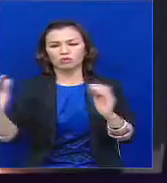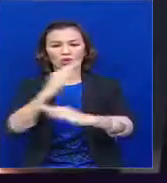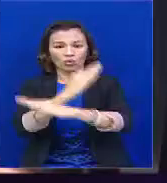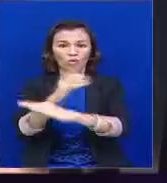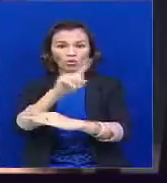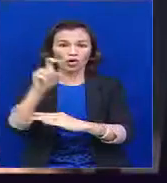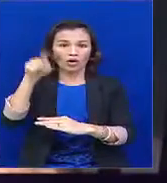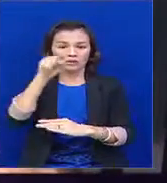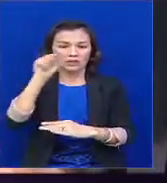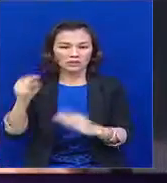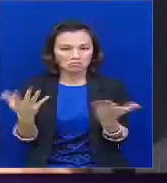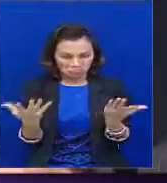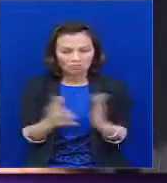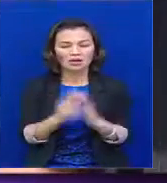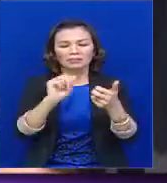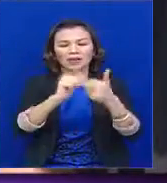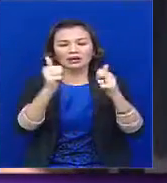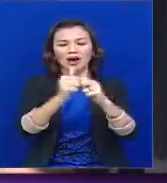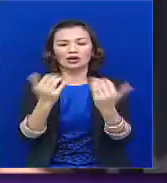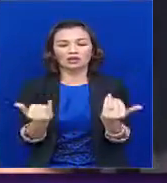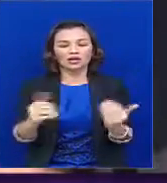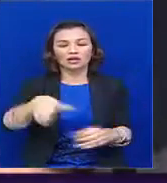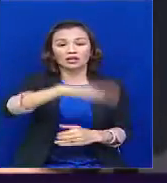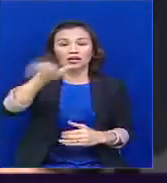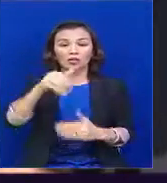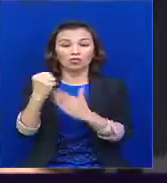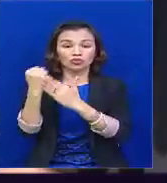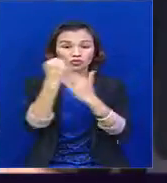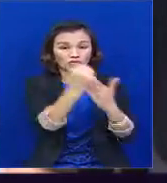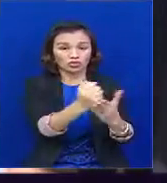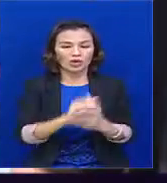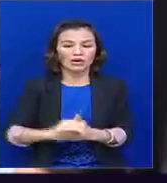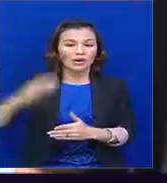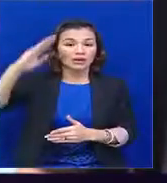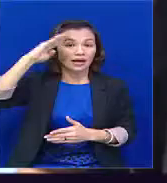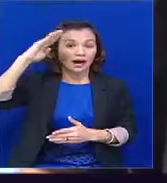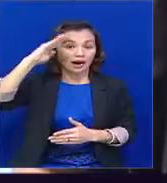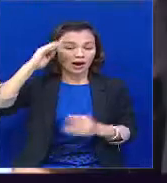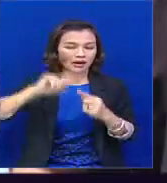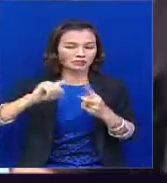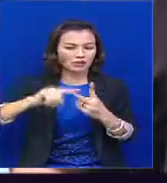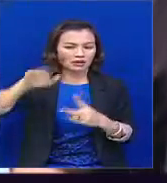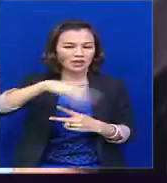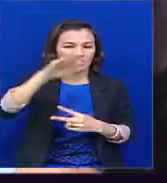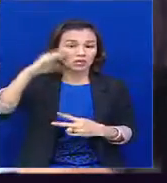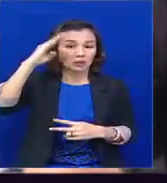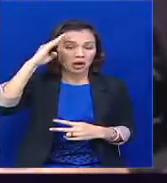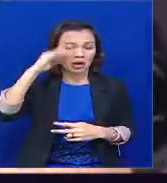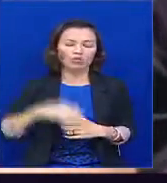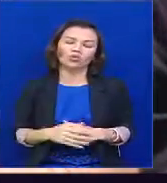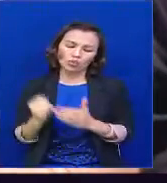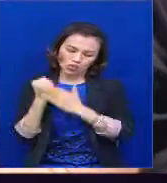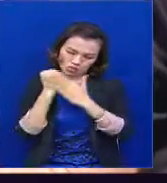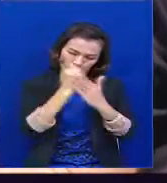หานั้นวิธีการขนาดนี้ก็คือเราระดมทุกภาคส่วนโดยเฉพาะใช้ทหารทุกหน่วยในกองทัพบกเป็นแกนนำร่วมกับ